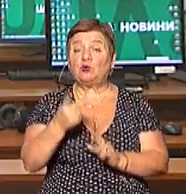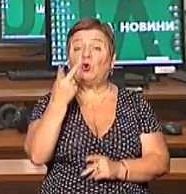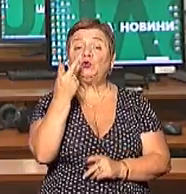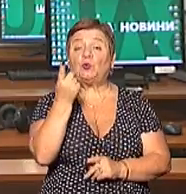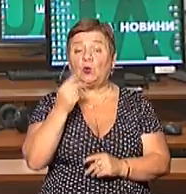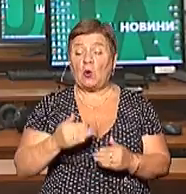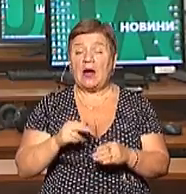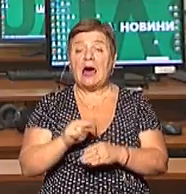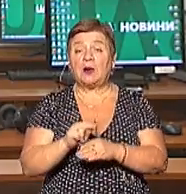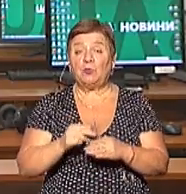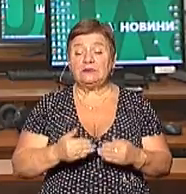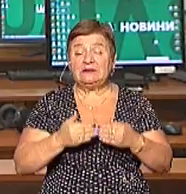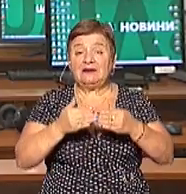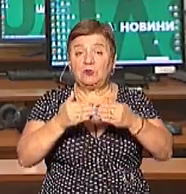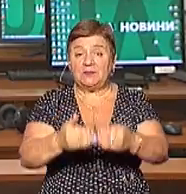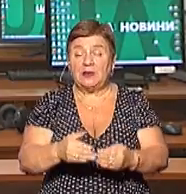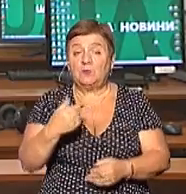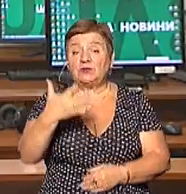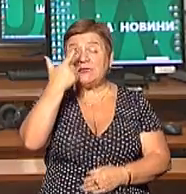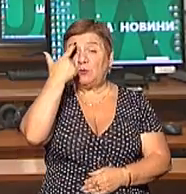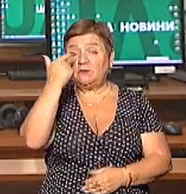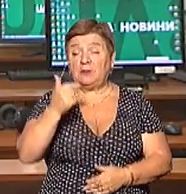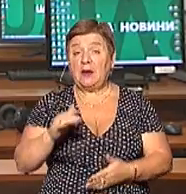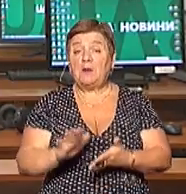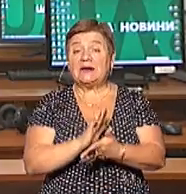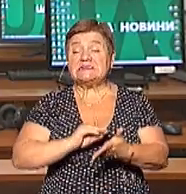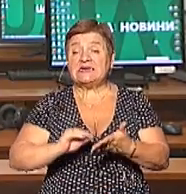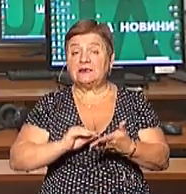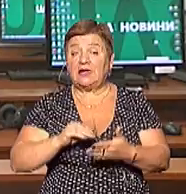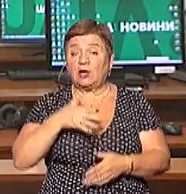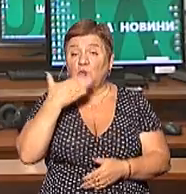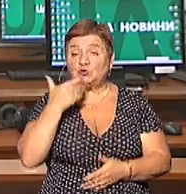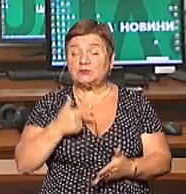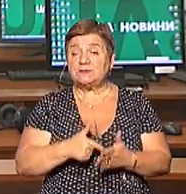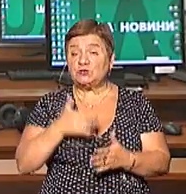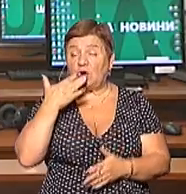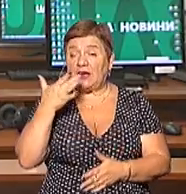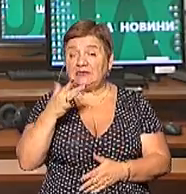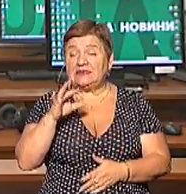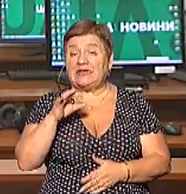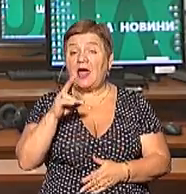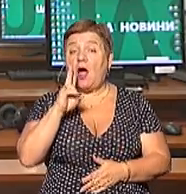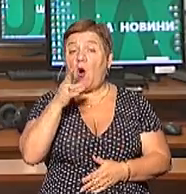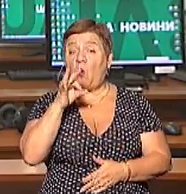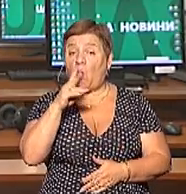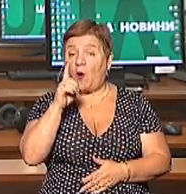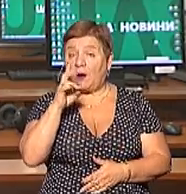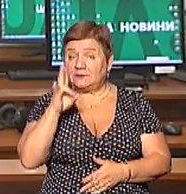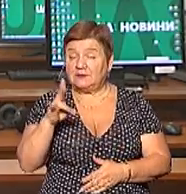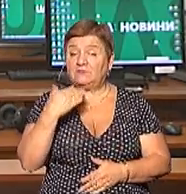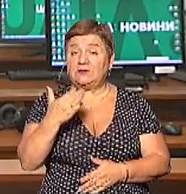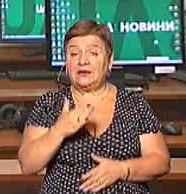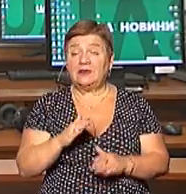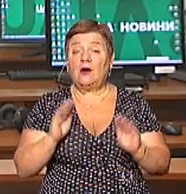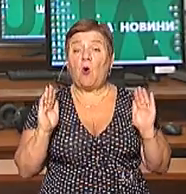етапу ремонтних робіт на площі. Про це повідомила прес-секретарка Ужгородської міської ради Алла Кохан. За її словами, змінять